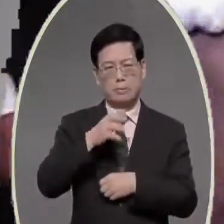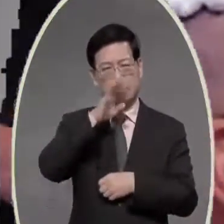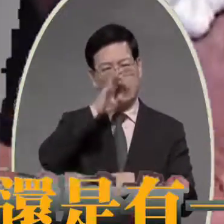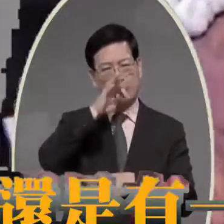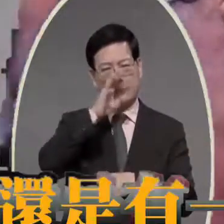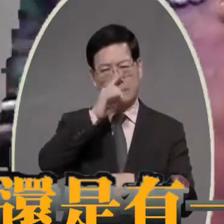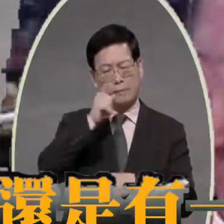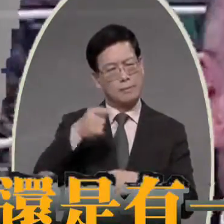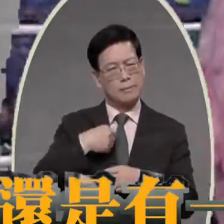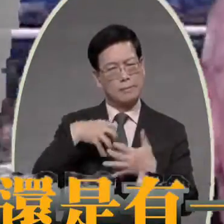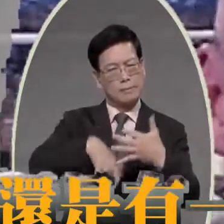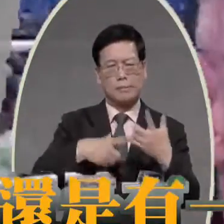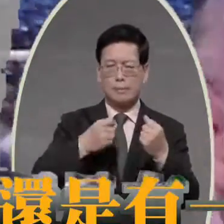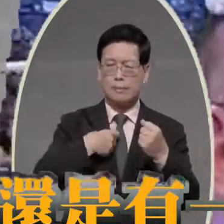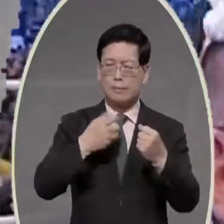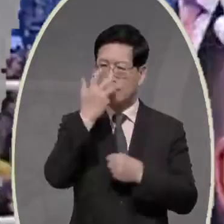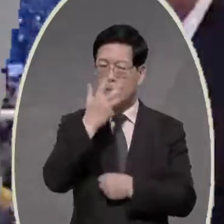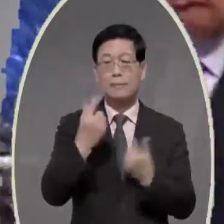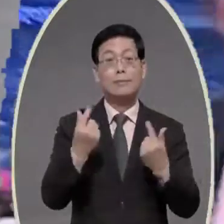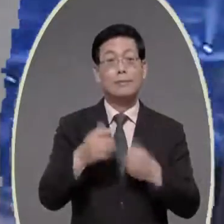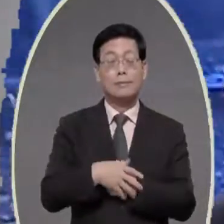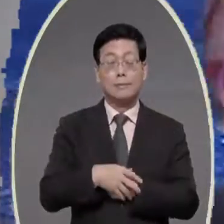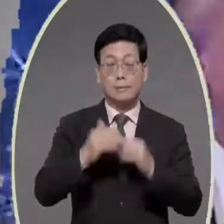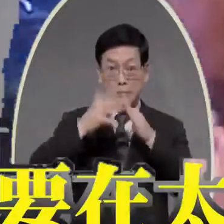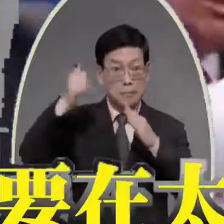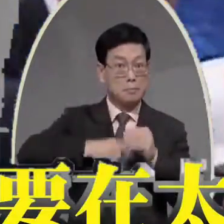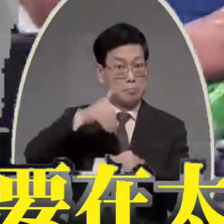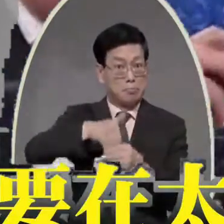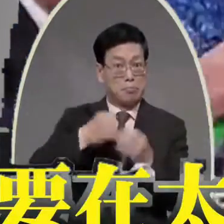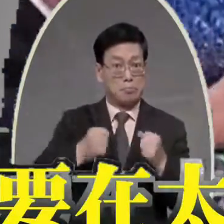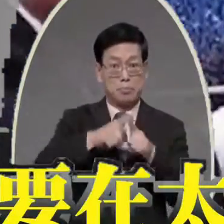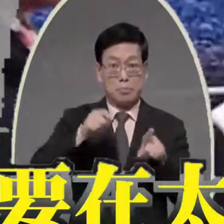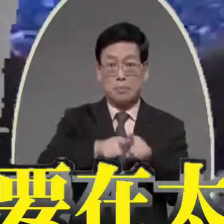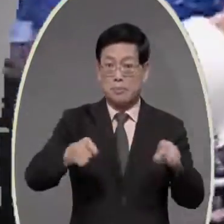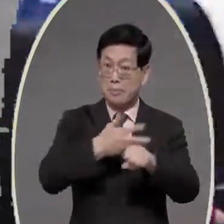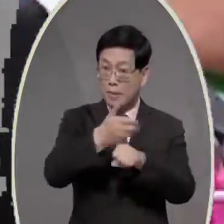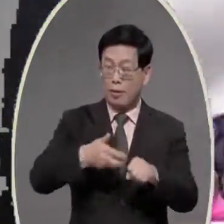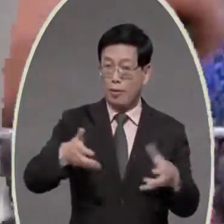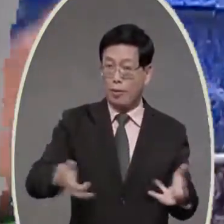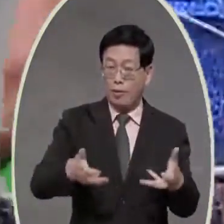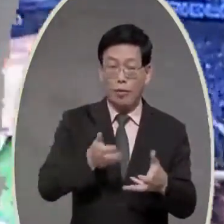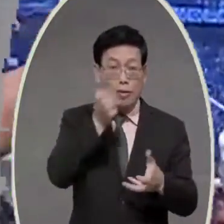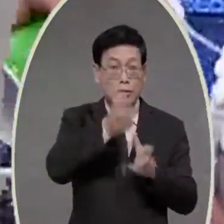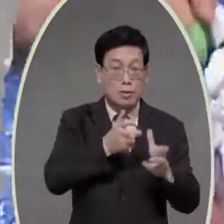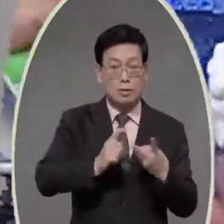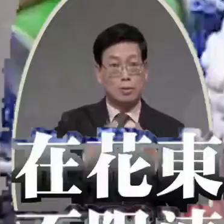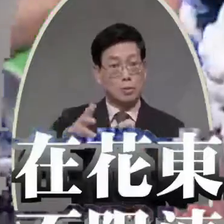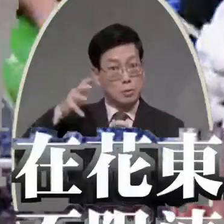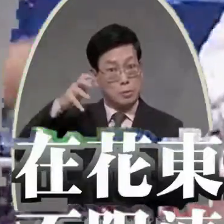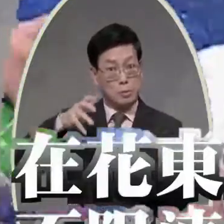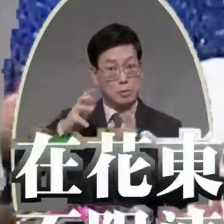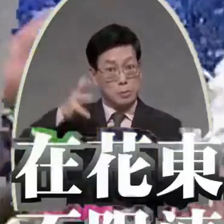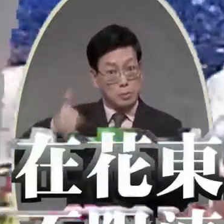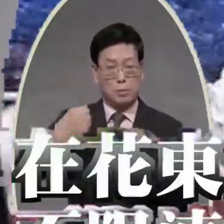得说还是有一些娱乐的效果，比如说选市长的时候他说要在太平岛挖石油，在选总统的时候他说要在